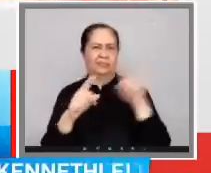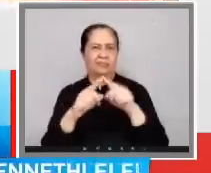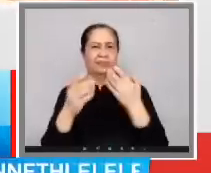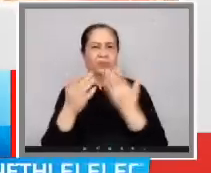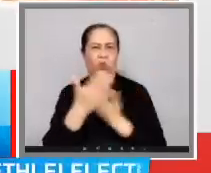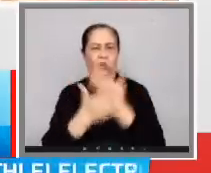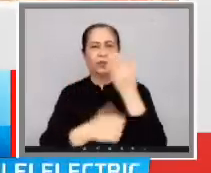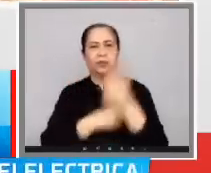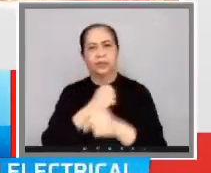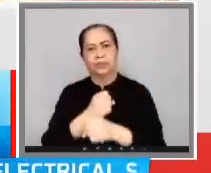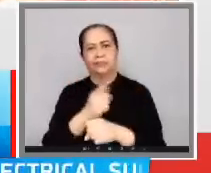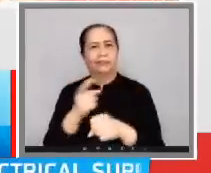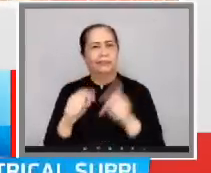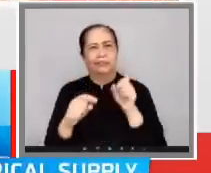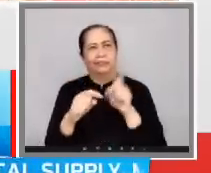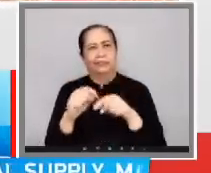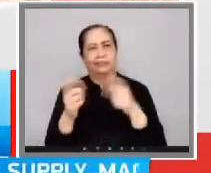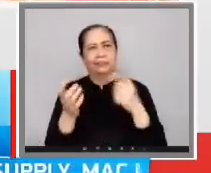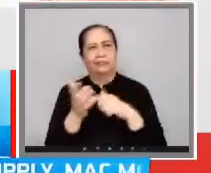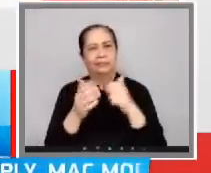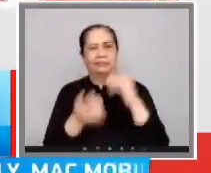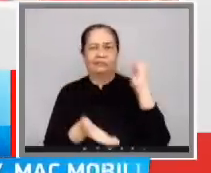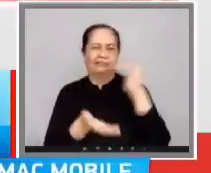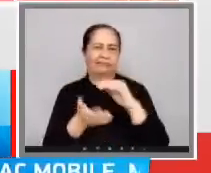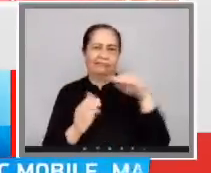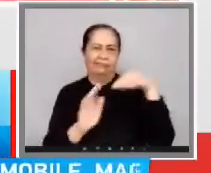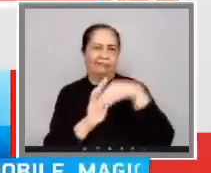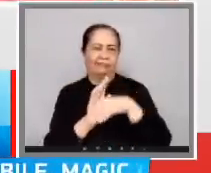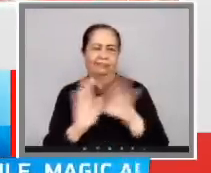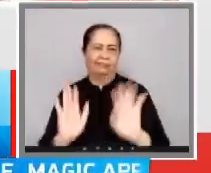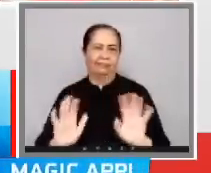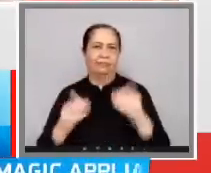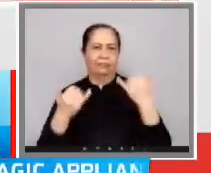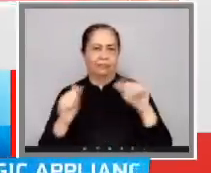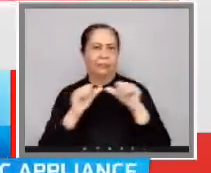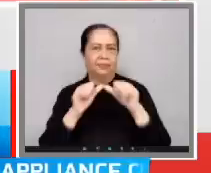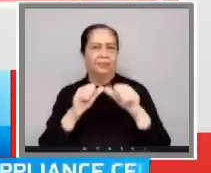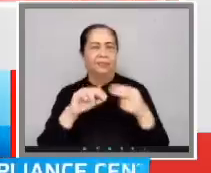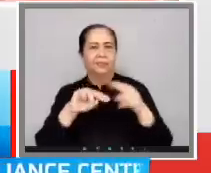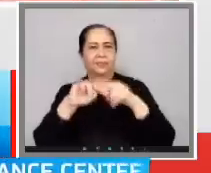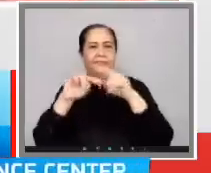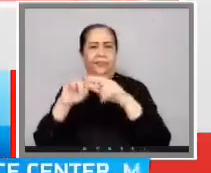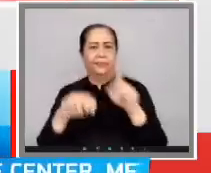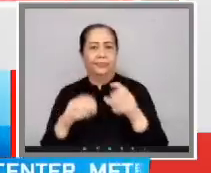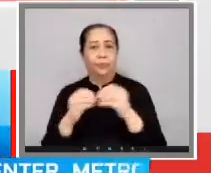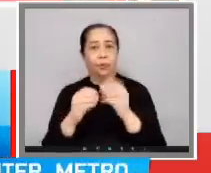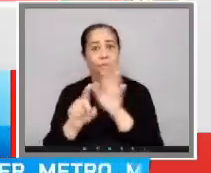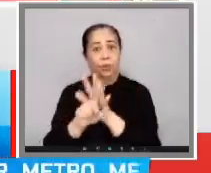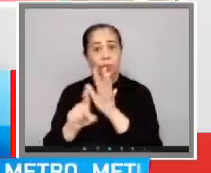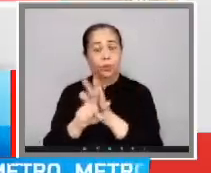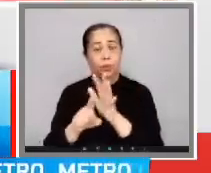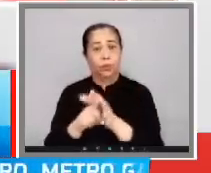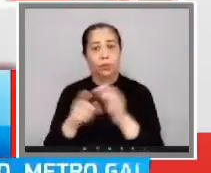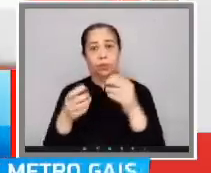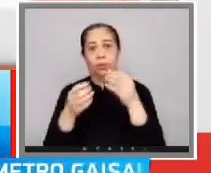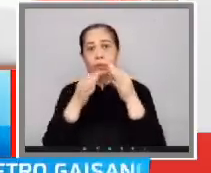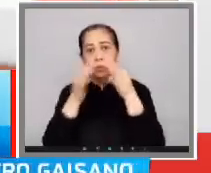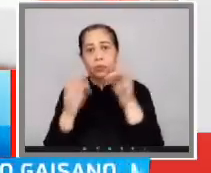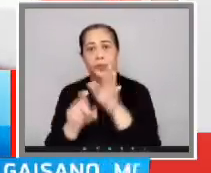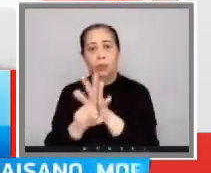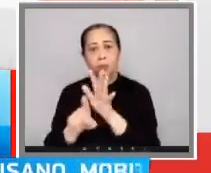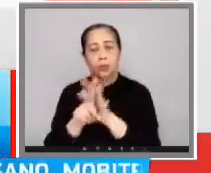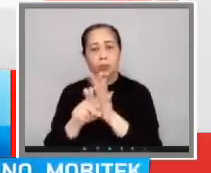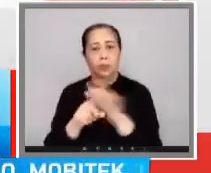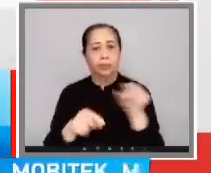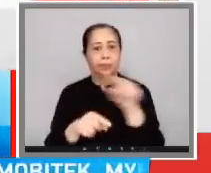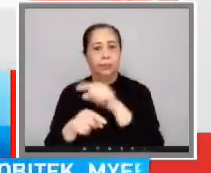taon dahil hindi na raw talaga nila ito ibababa. And one good thing, Rafi, pala, no, ang isa sa pinakamabenta at pinakapaborito natin, lalo na ng mga bata,